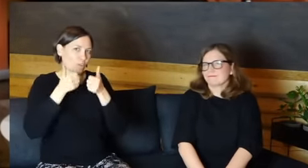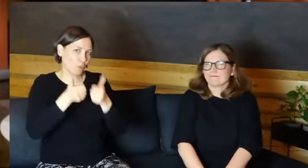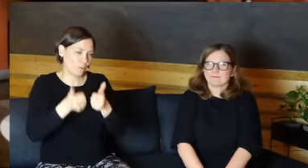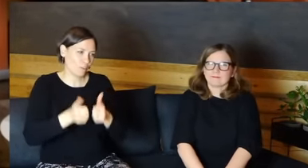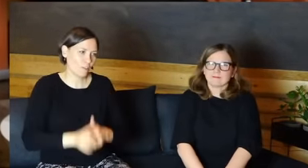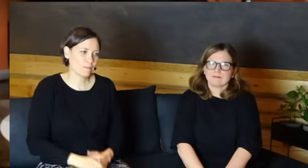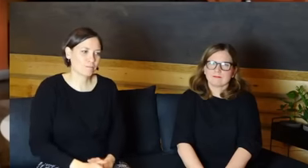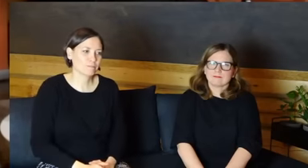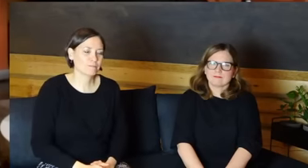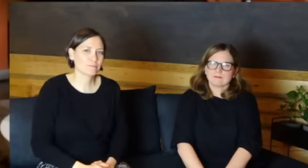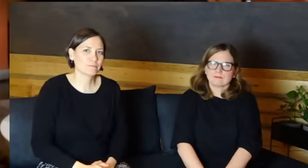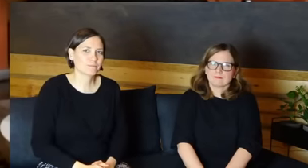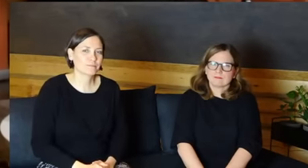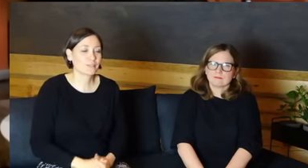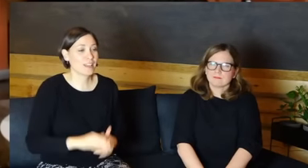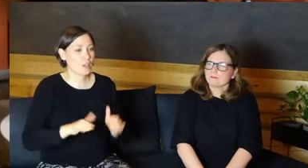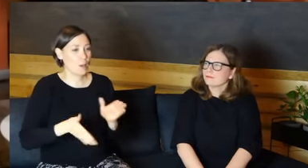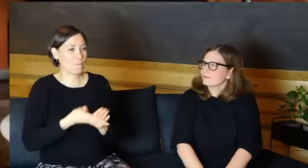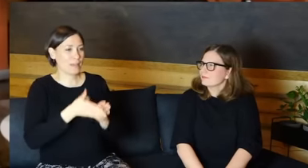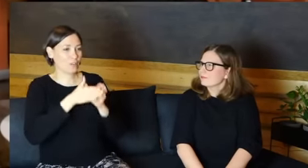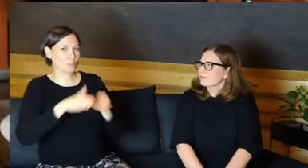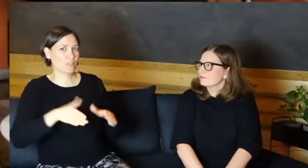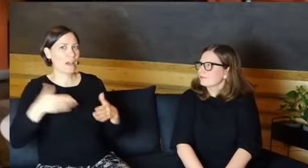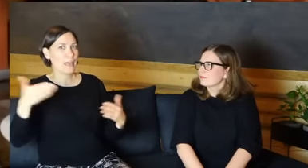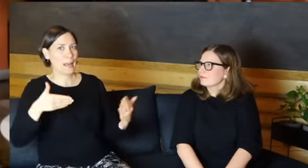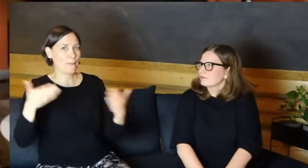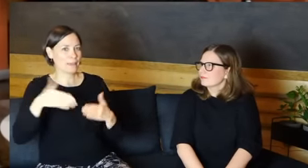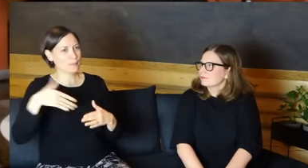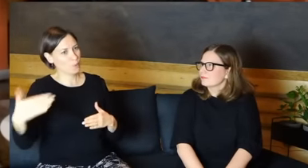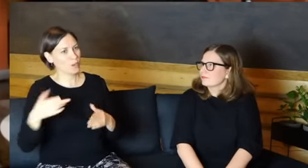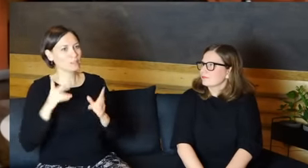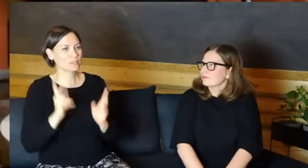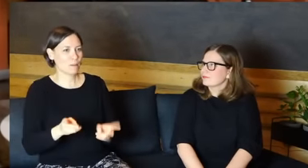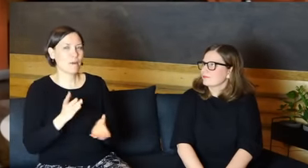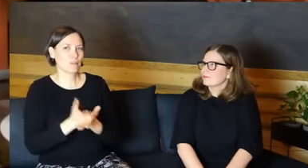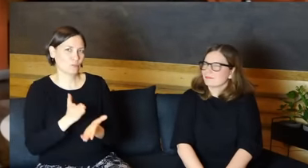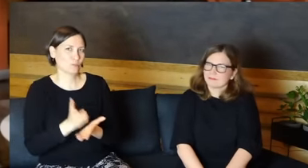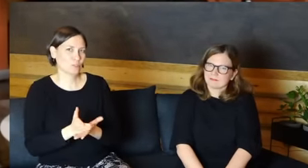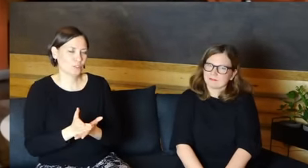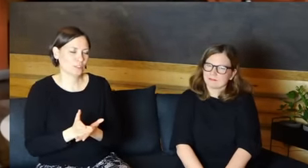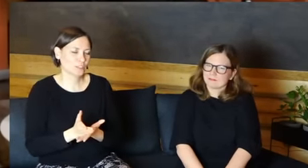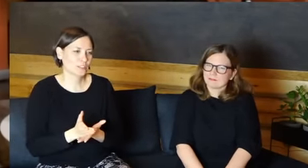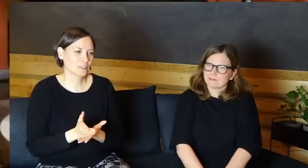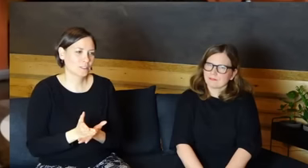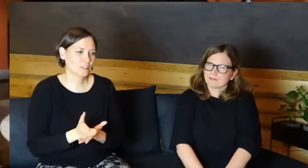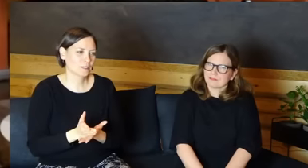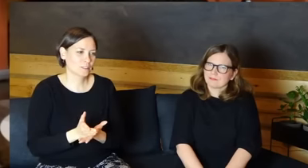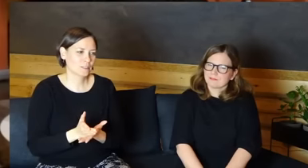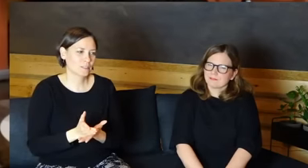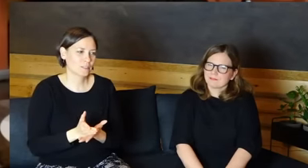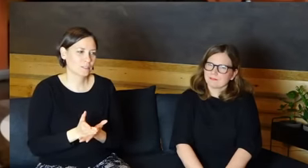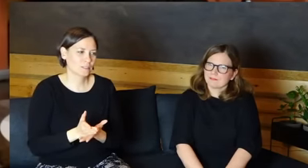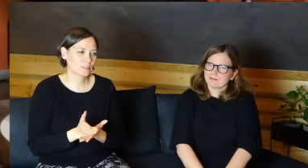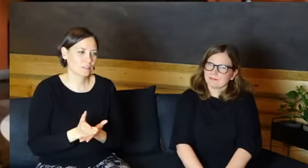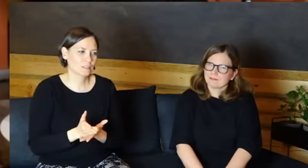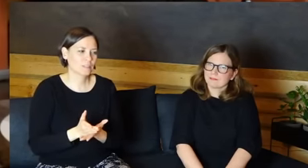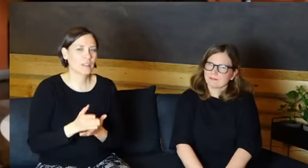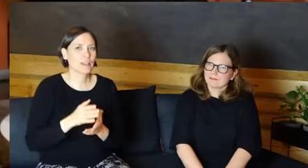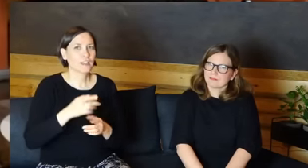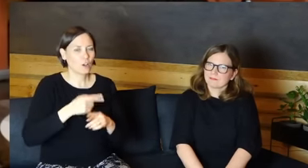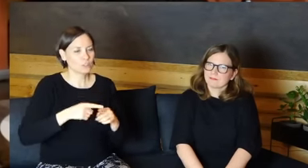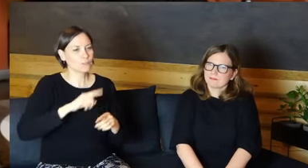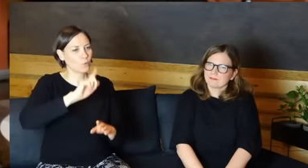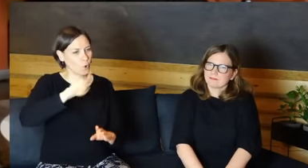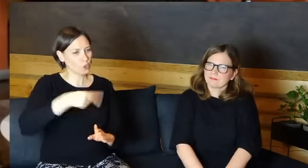Joo, meillä perustava elementillä sama homma, että loppuvuodeksi vielä työtä riittää, että saadaan vuosi kunnialla paketti,